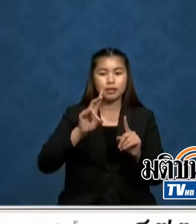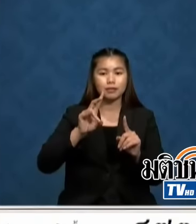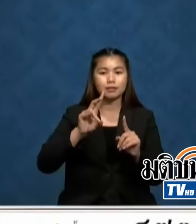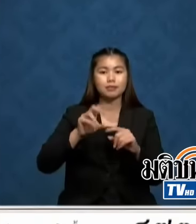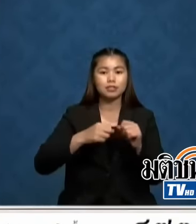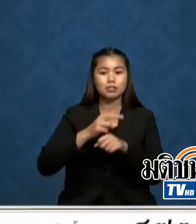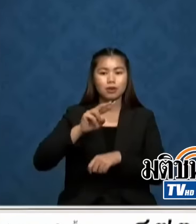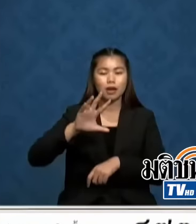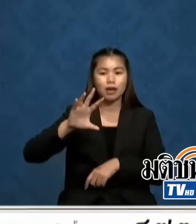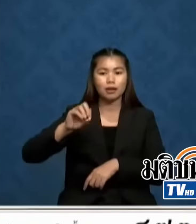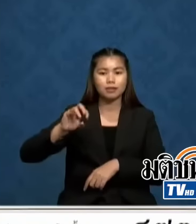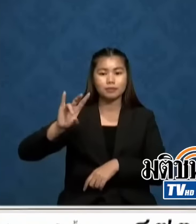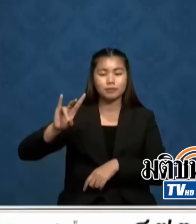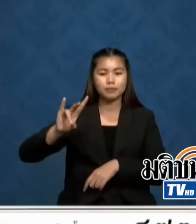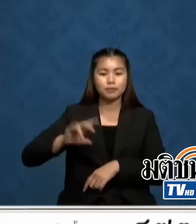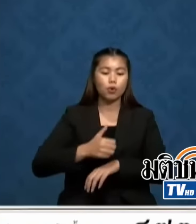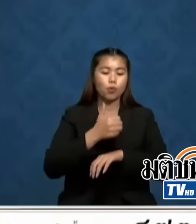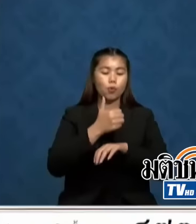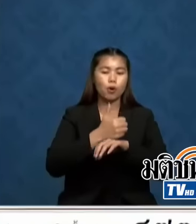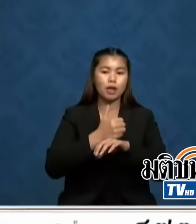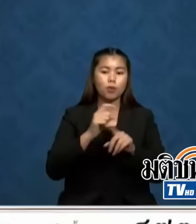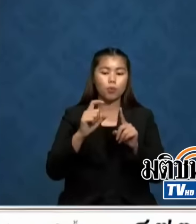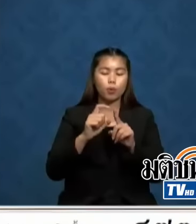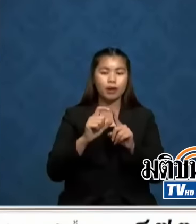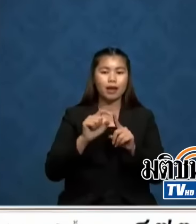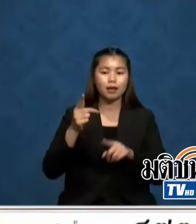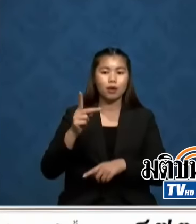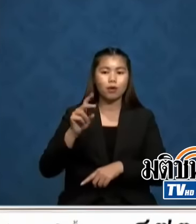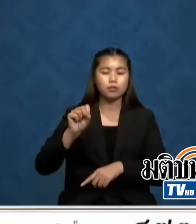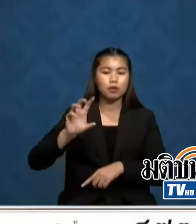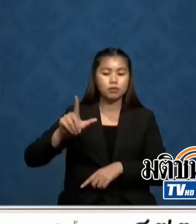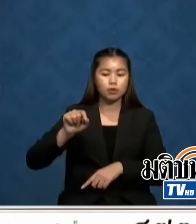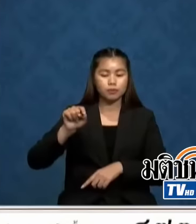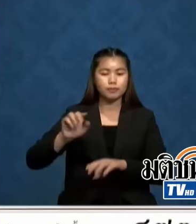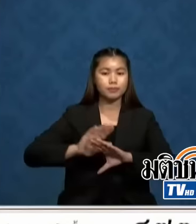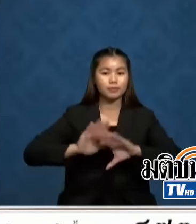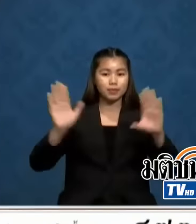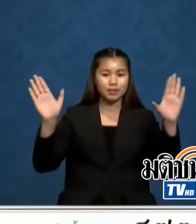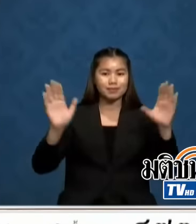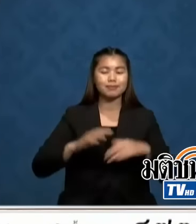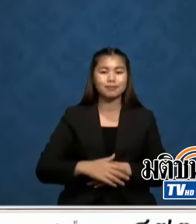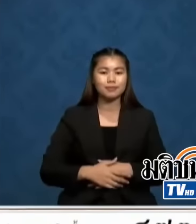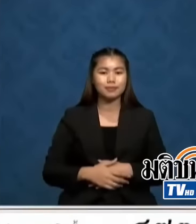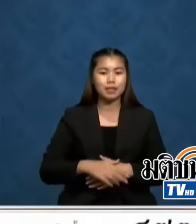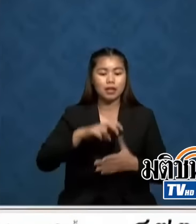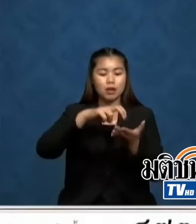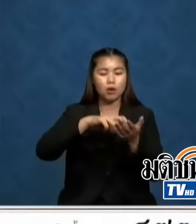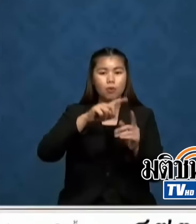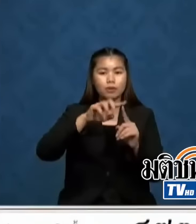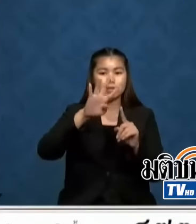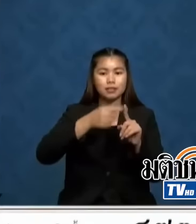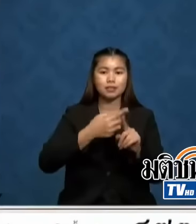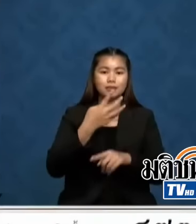2557ยกเลิกคำสั่งหัวหน้าคณะรักษาความสงบแห่งชาติที่ 142559ลงวันที่ 4